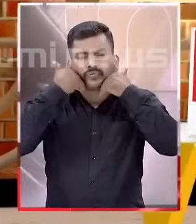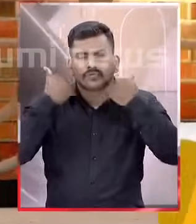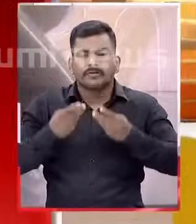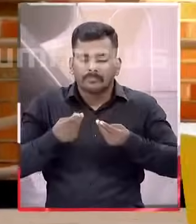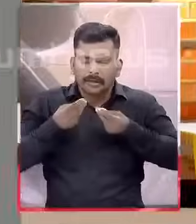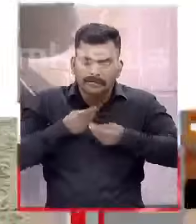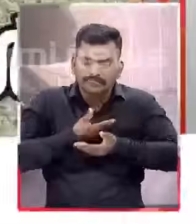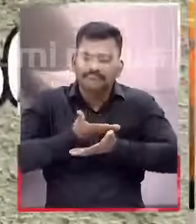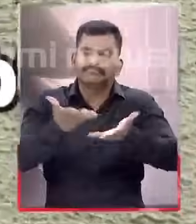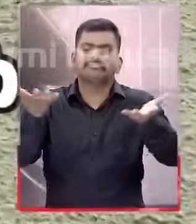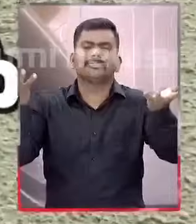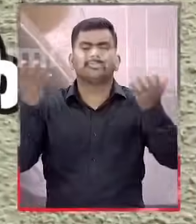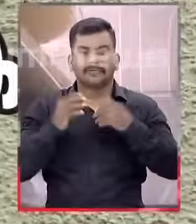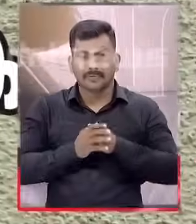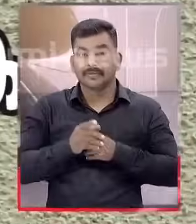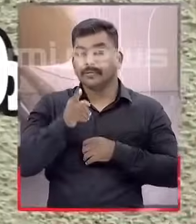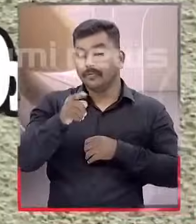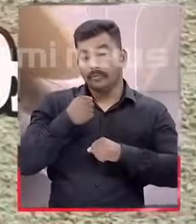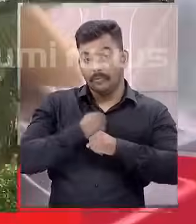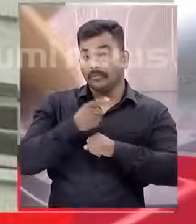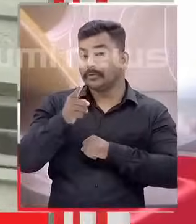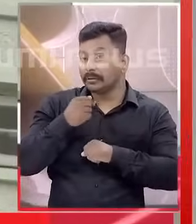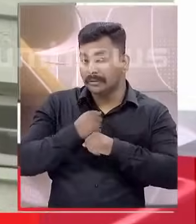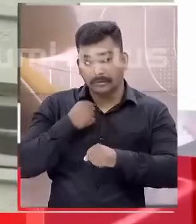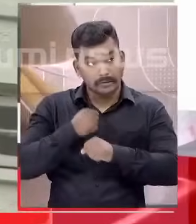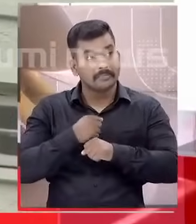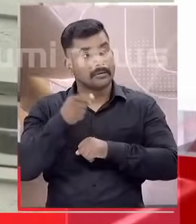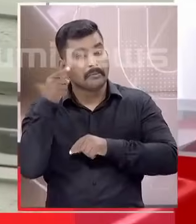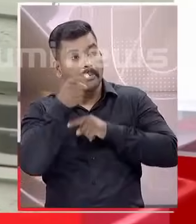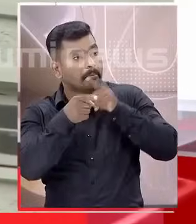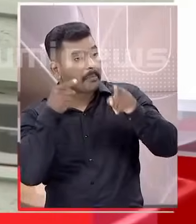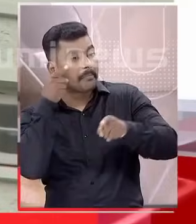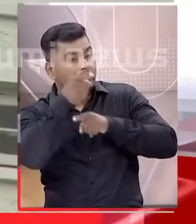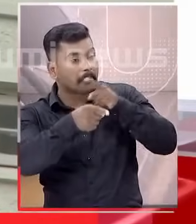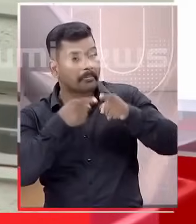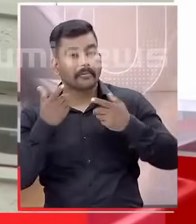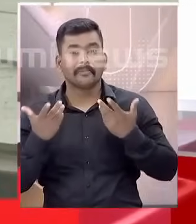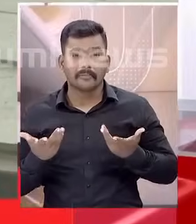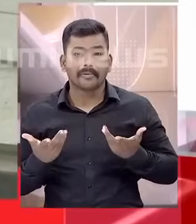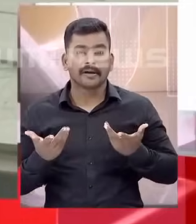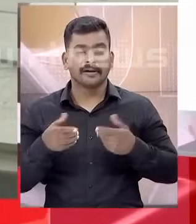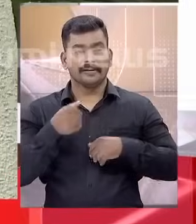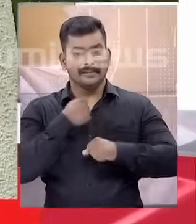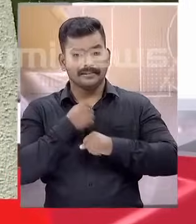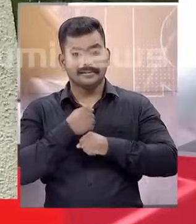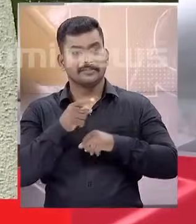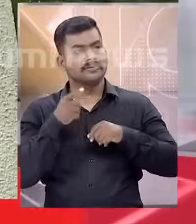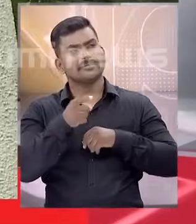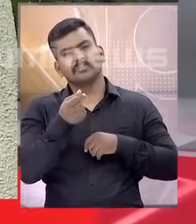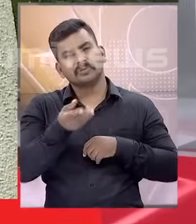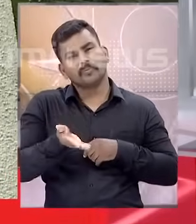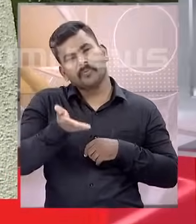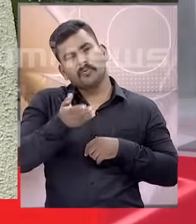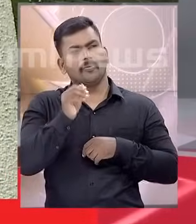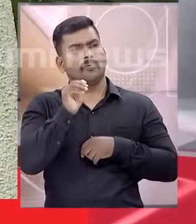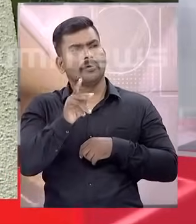അല്ല, നമ്മളിങ്ങനെ സർക്കാരിന്റെ കടക്കണയെ കുറിച്ച് സർക്കാർ ക്ഷേമ പ്രശ്നം കൊടുക്കുന്നില്ല, അതുപോലെ തന്നെ ഇലക്ട്രിസിറ്റിയുടെ ചാർജ് കൂട്ടുന്നു, ഇതൊക്കെ